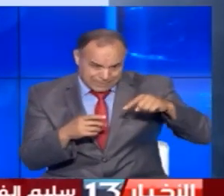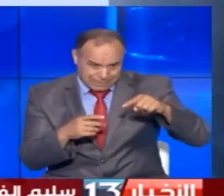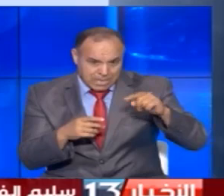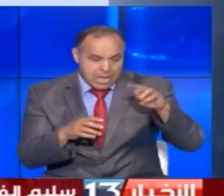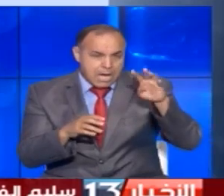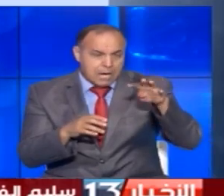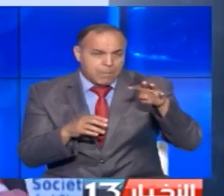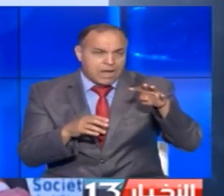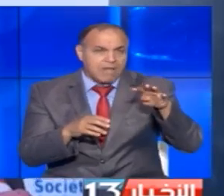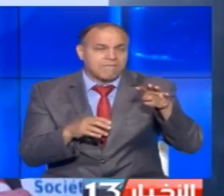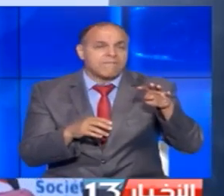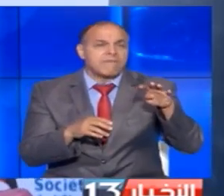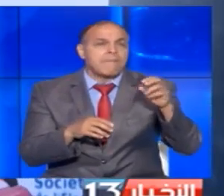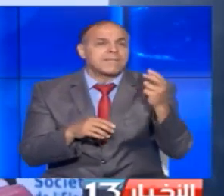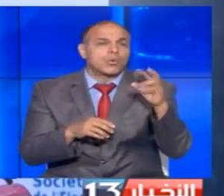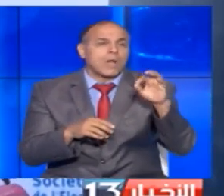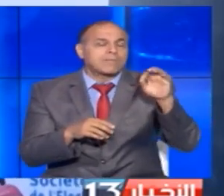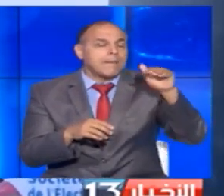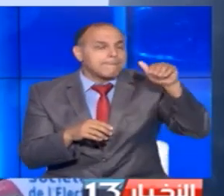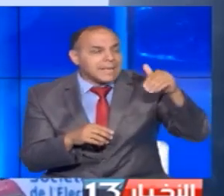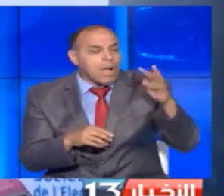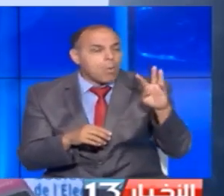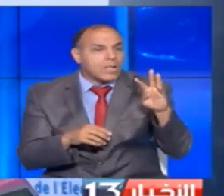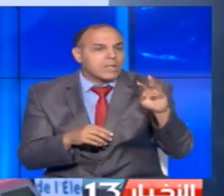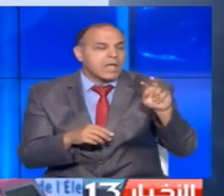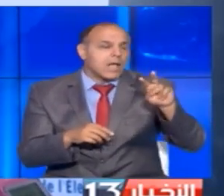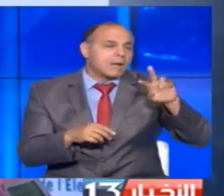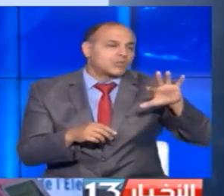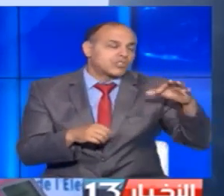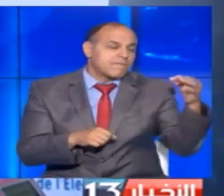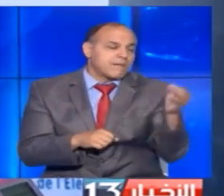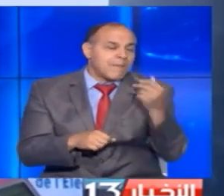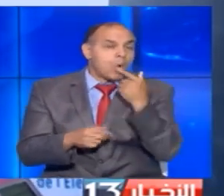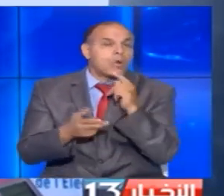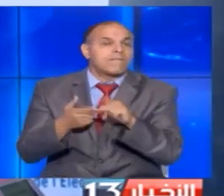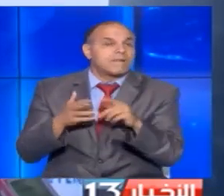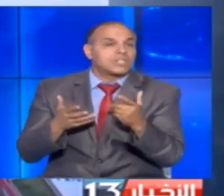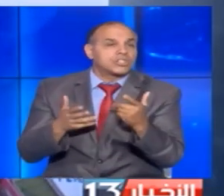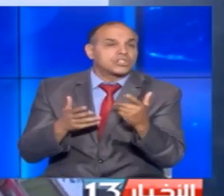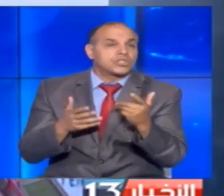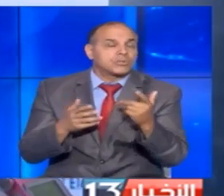مائتين وخمسين ميغا وات تقريب خمسه وعشرين بالمائه من اه